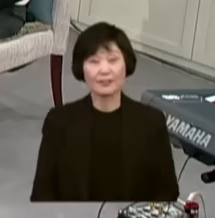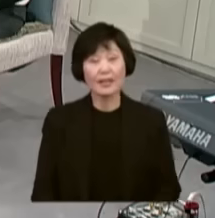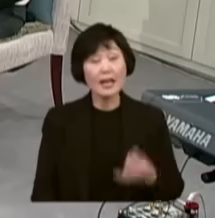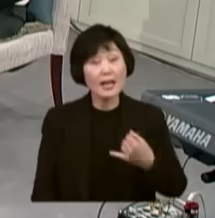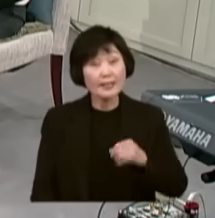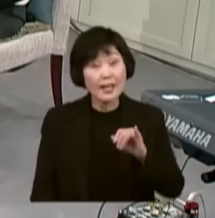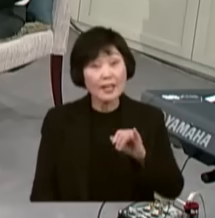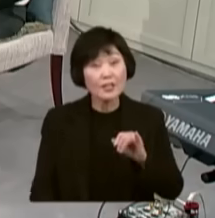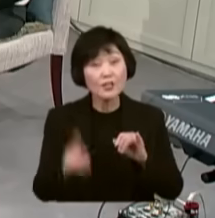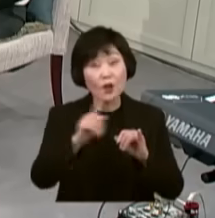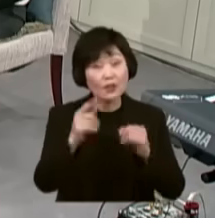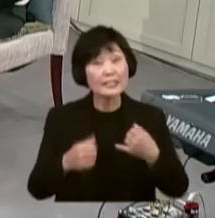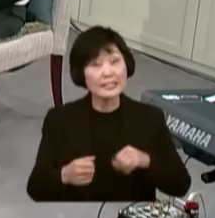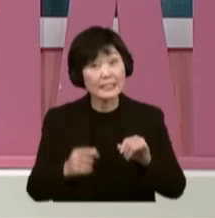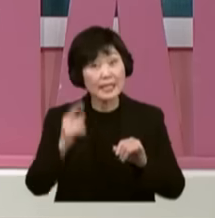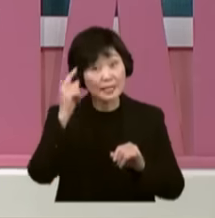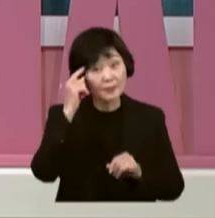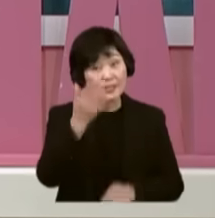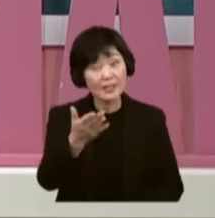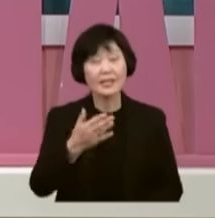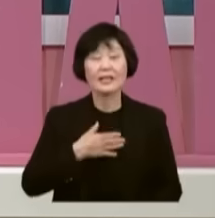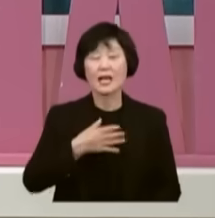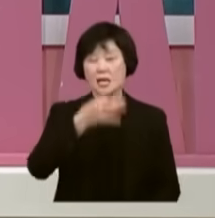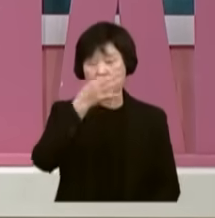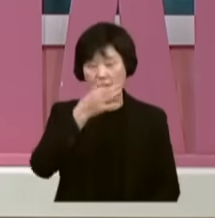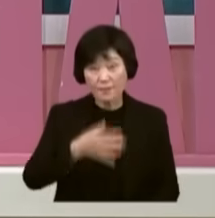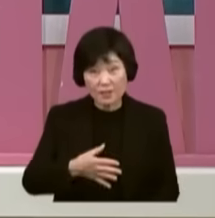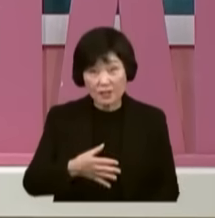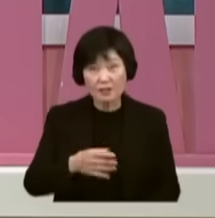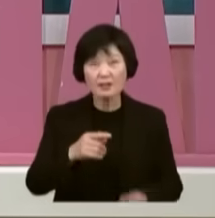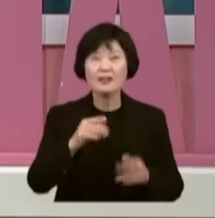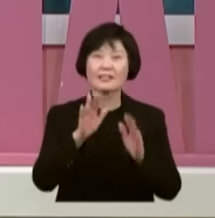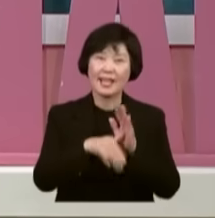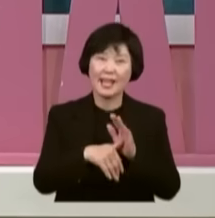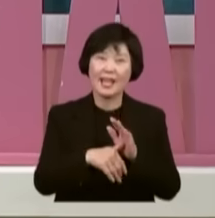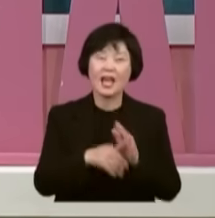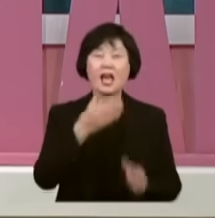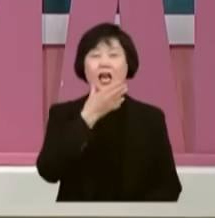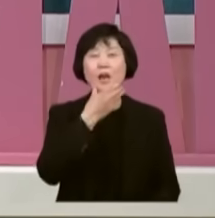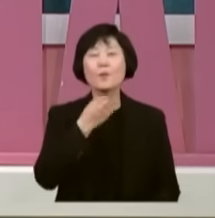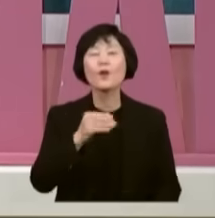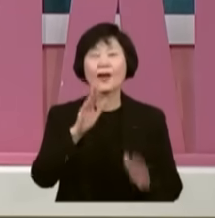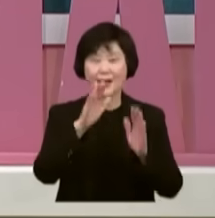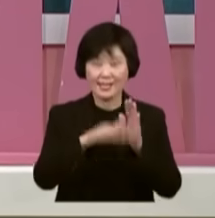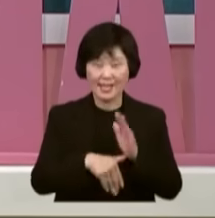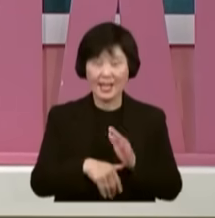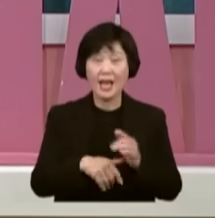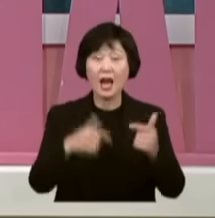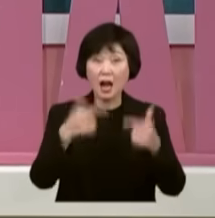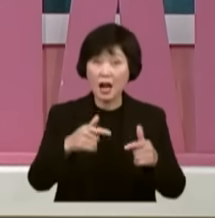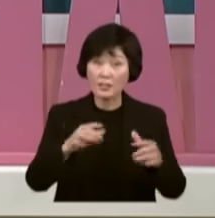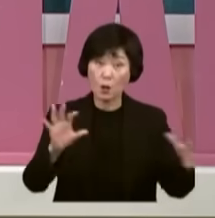내가 힘들거나 또 내가 행복하거나 항상 결부가 돼 있어. 연결이 돼 있어.